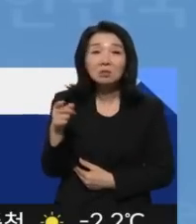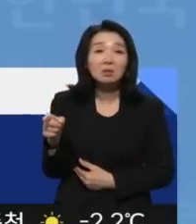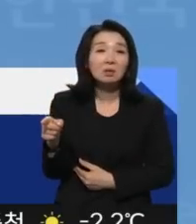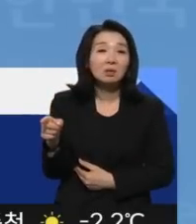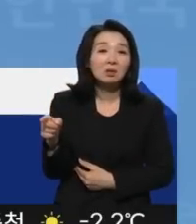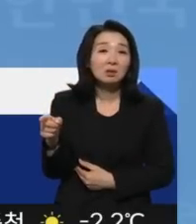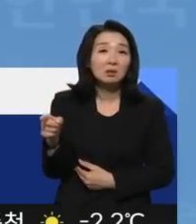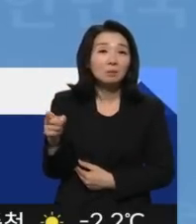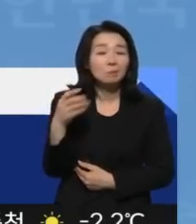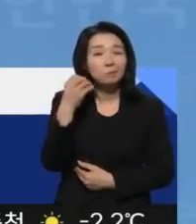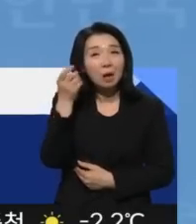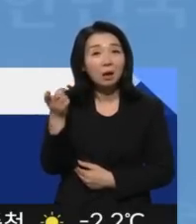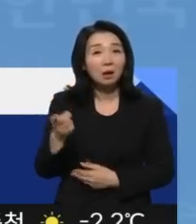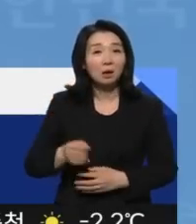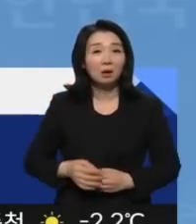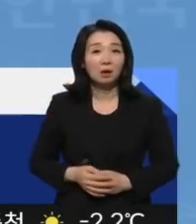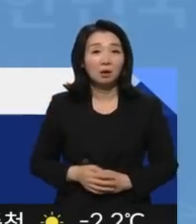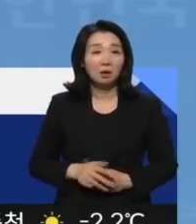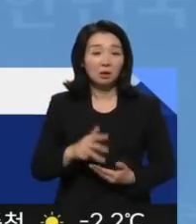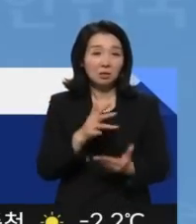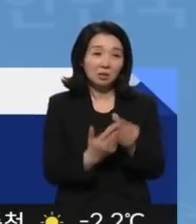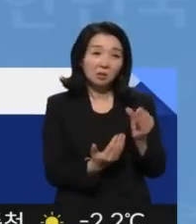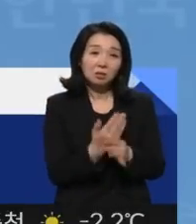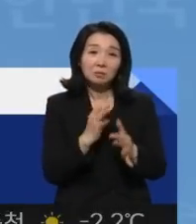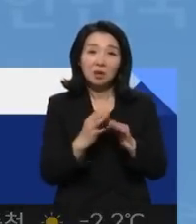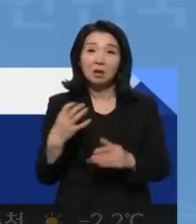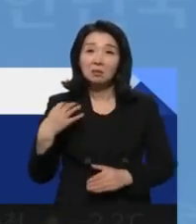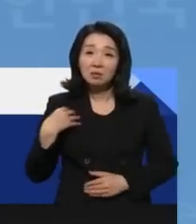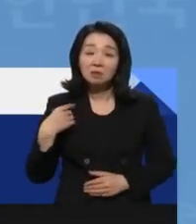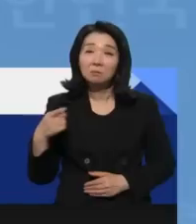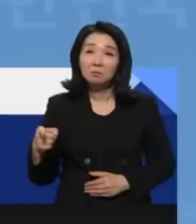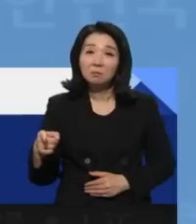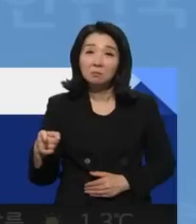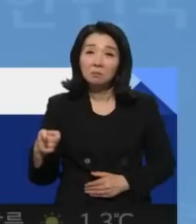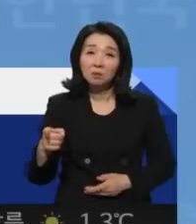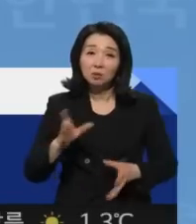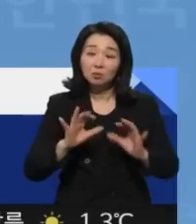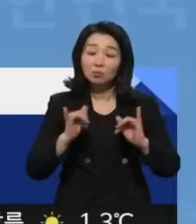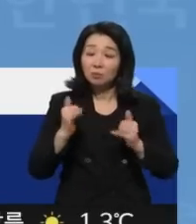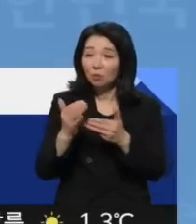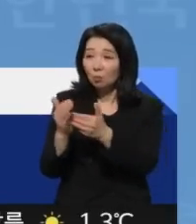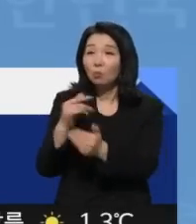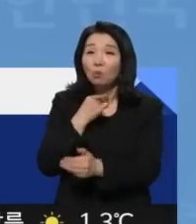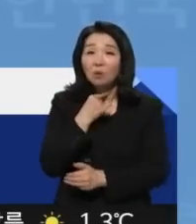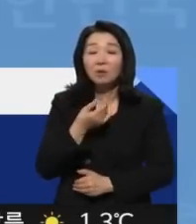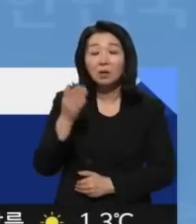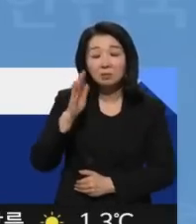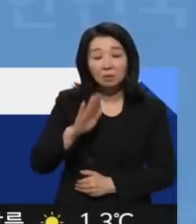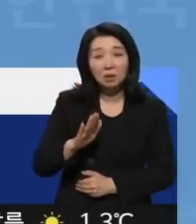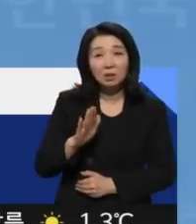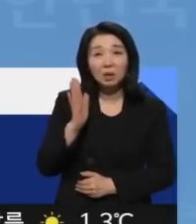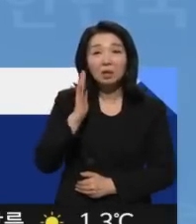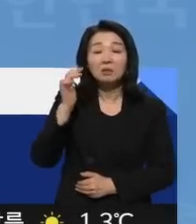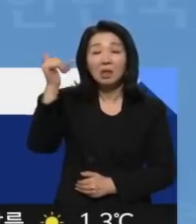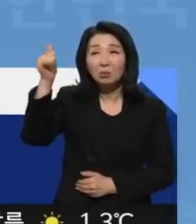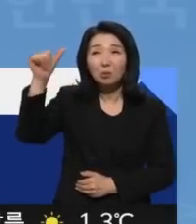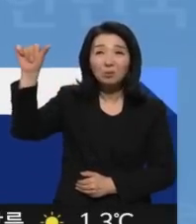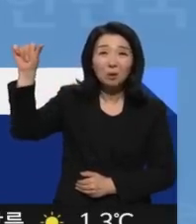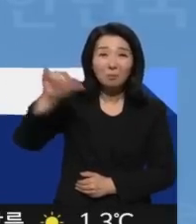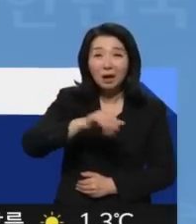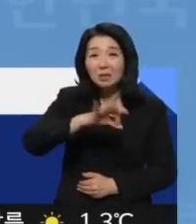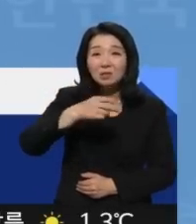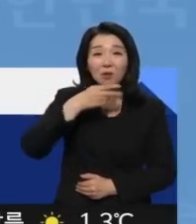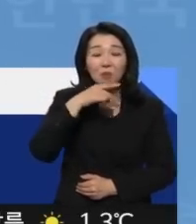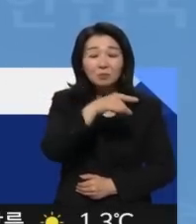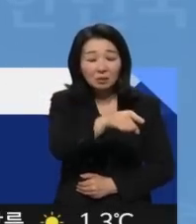벌어지고 있습니다. 참사에 대한 최소한의 책임을 지라는 국민의 요구를 대선 불복으로 호도하는 집권